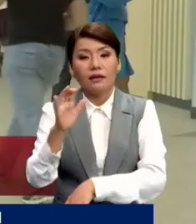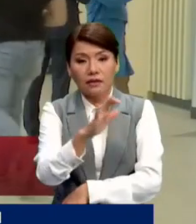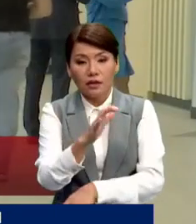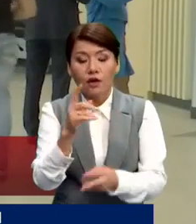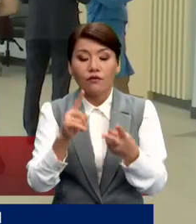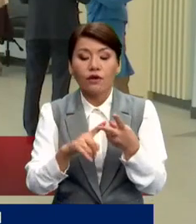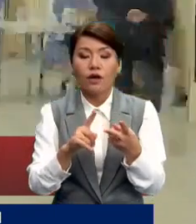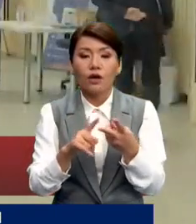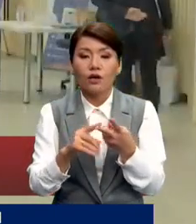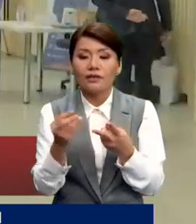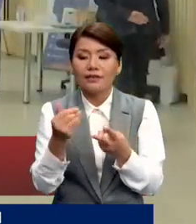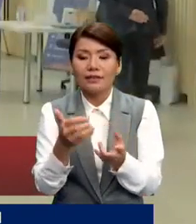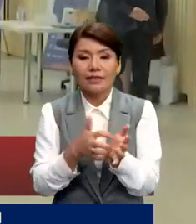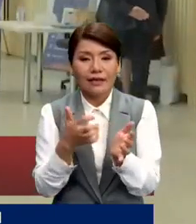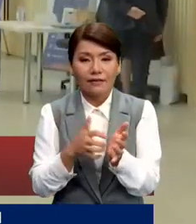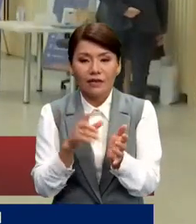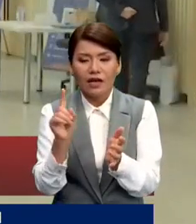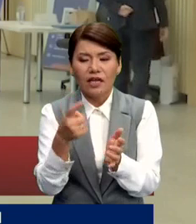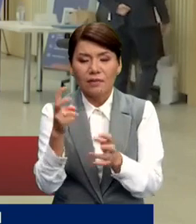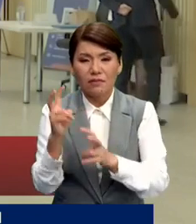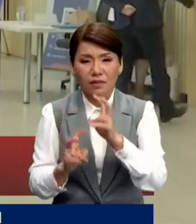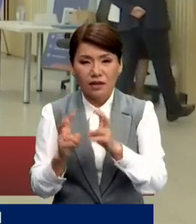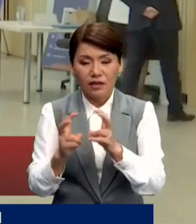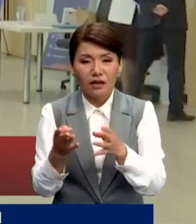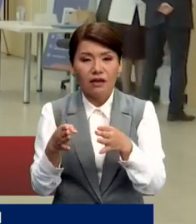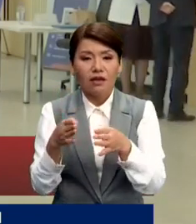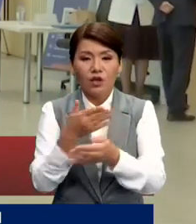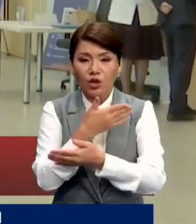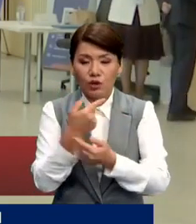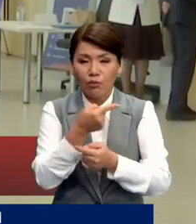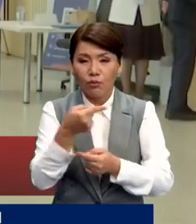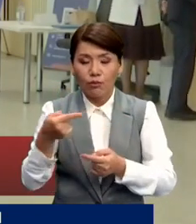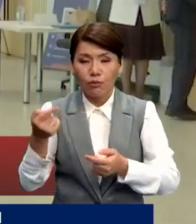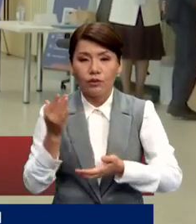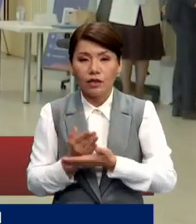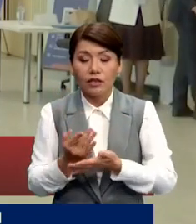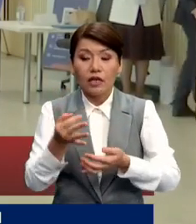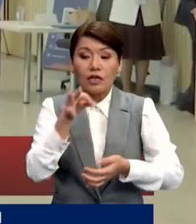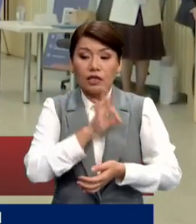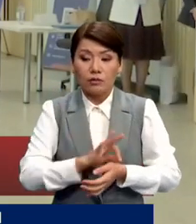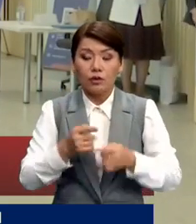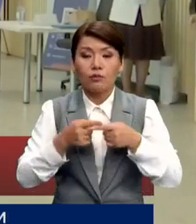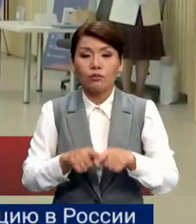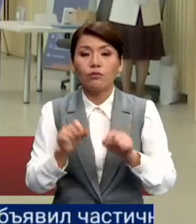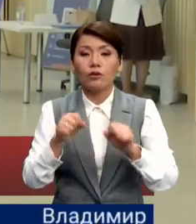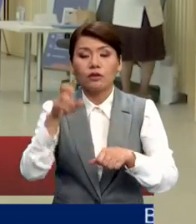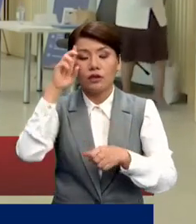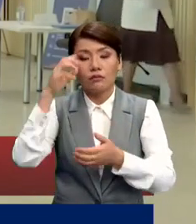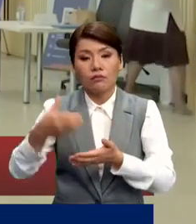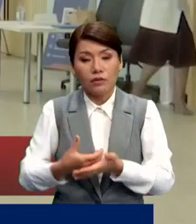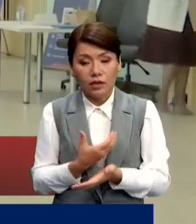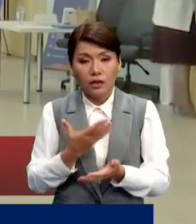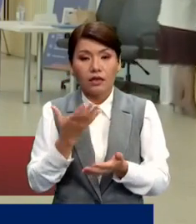это импортируем. Вторая проблема – это отсутствуют доступные финансы. Для большей части химической промышленности отсутствует возможность использовать те